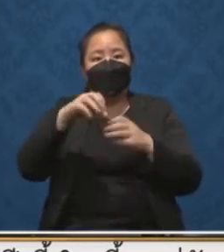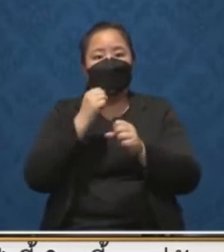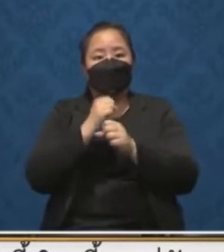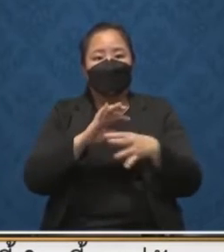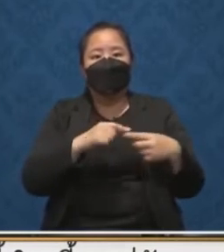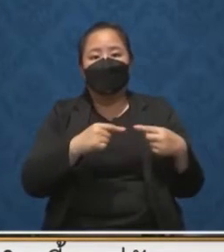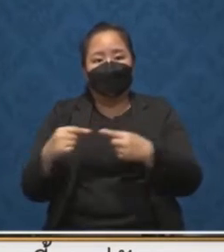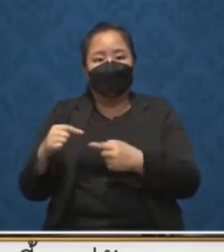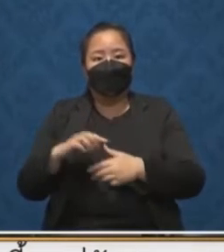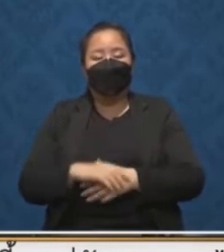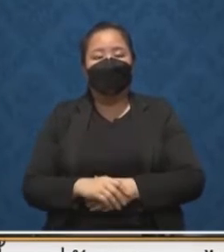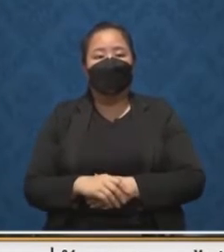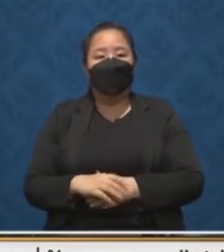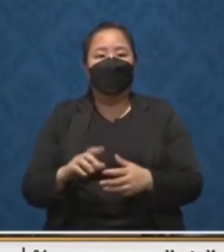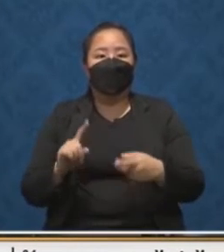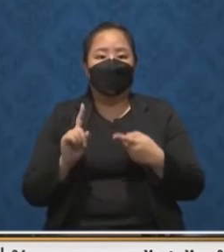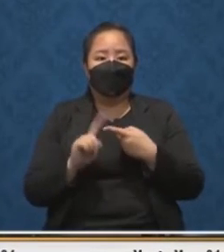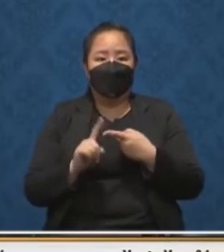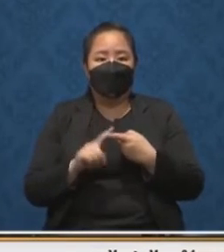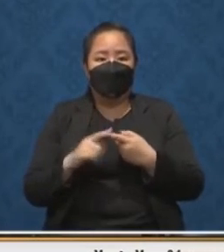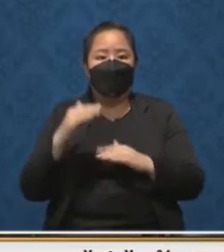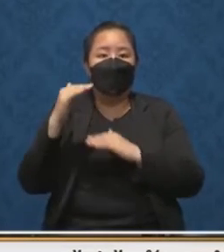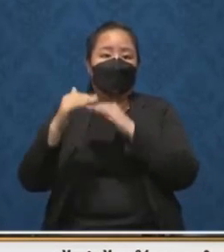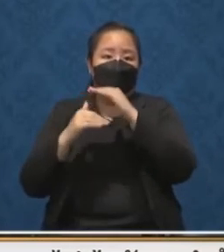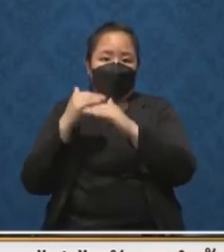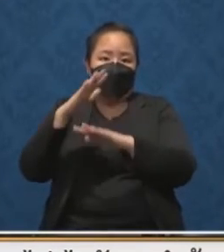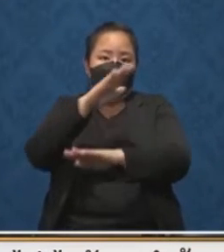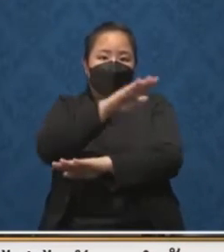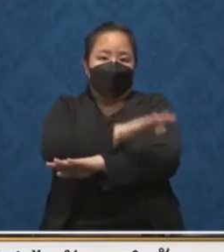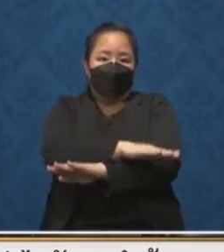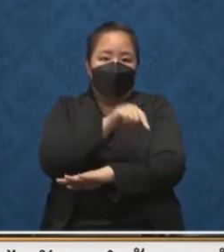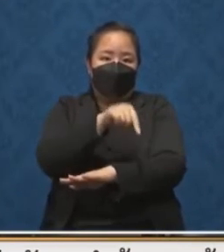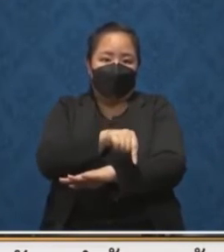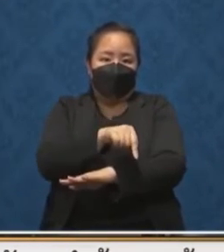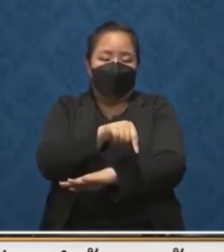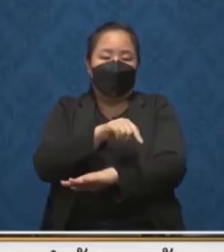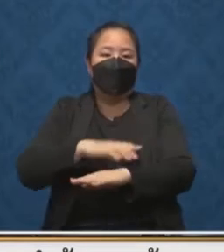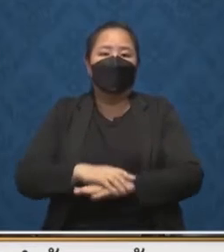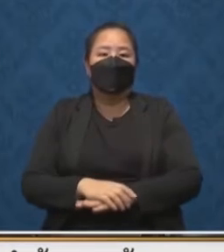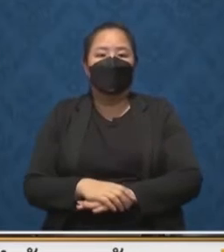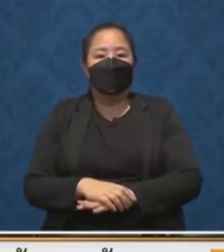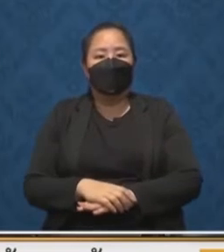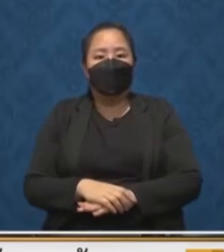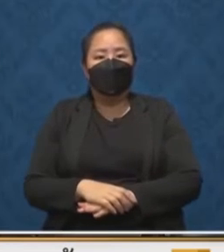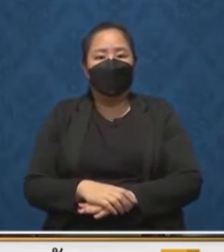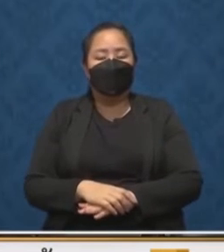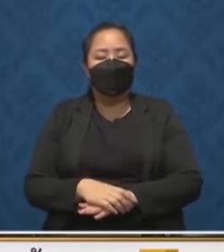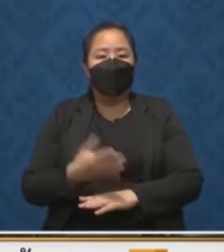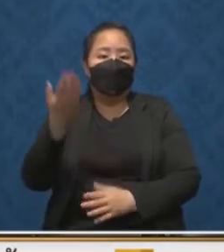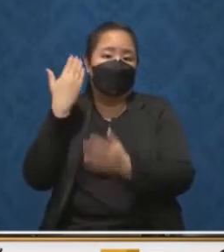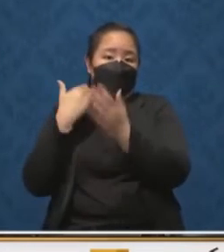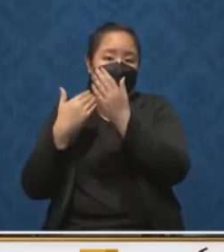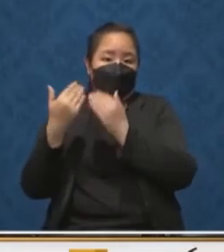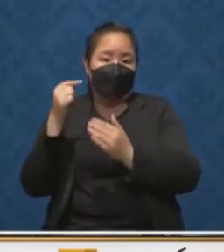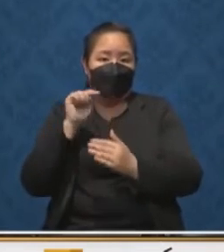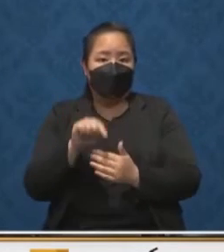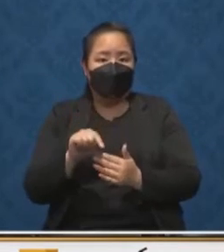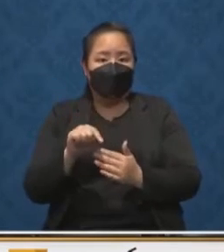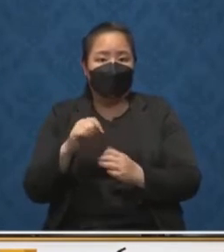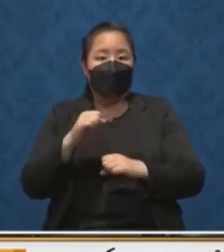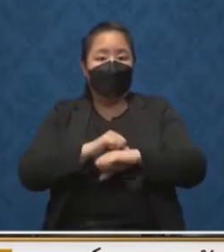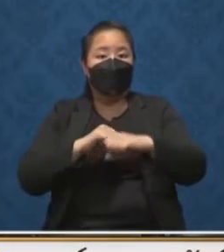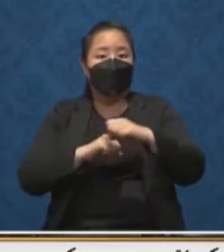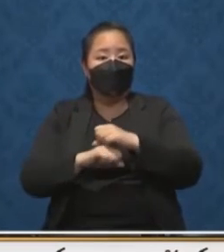ครับเรื่องแรกครับเรื่องของการพัฒนา4แยกไฟแดงหัวโป่งตำบลหนองอ้ออำเภอบ้านโป่งซึ่งที่ผ่านมา4แยกแห่งนี้นะครับได้สร้